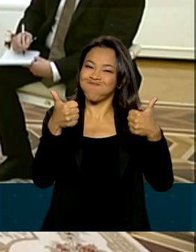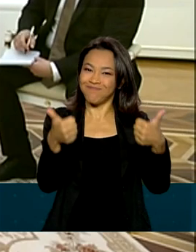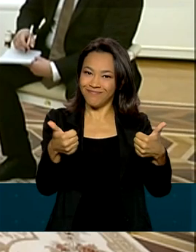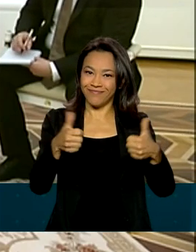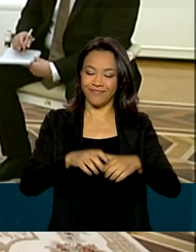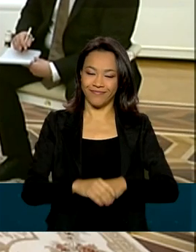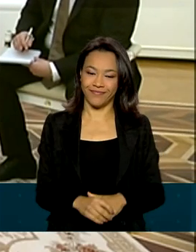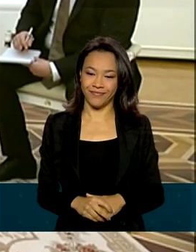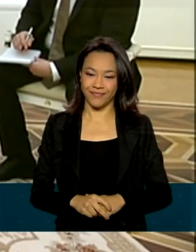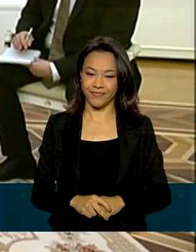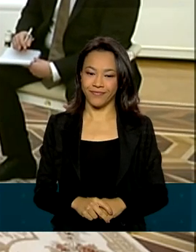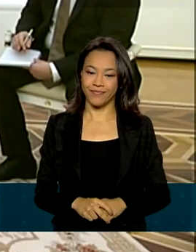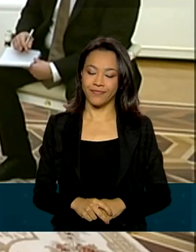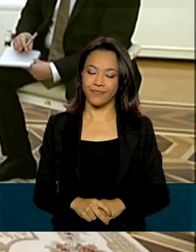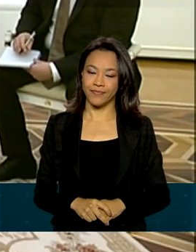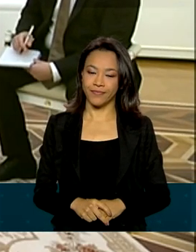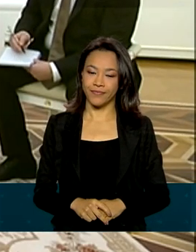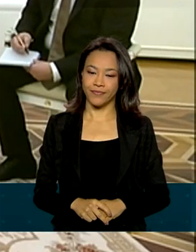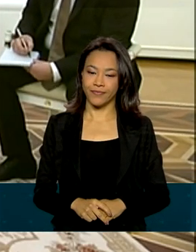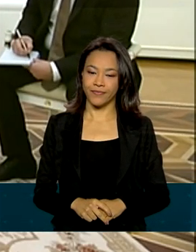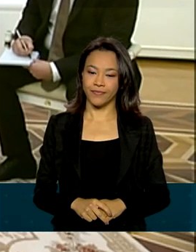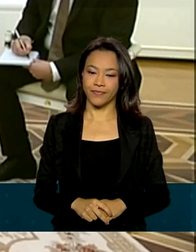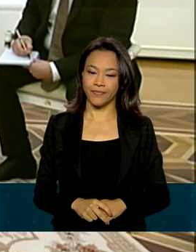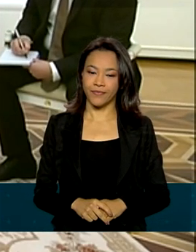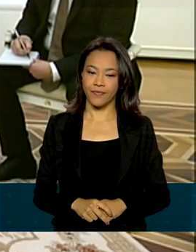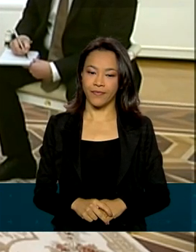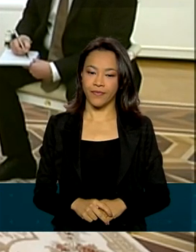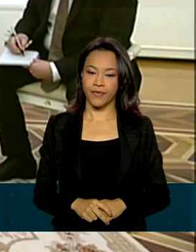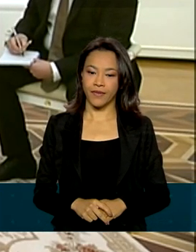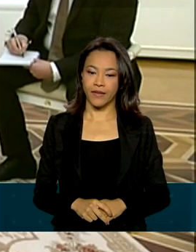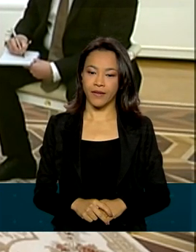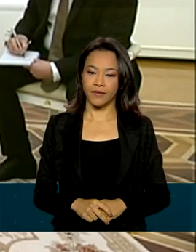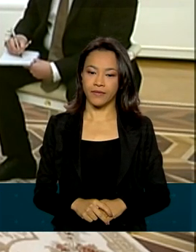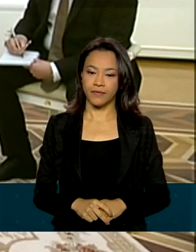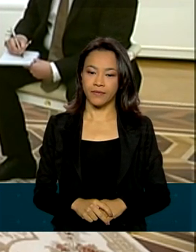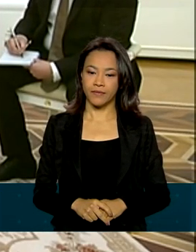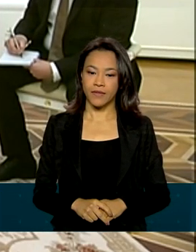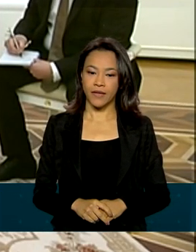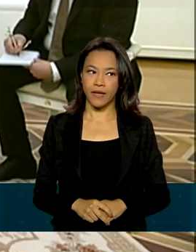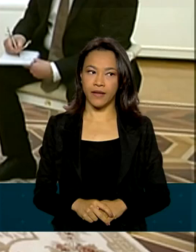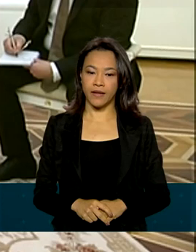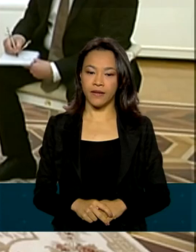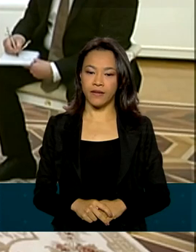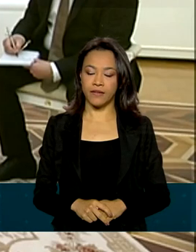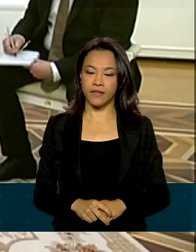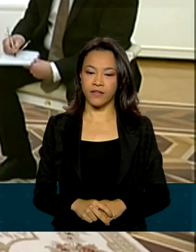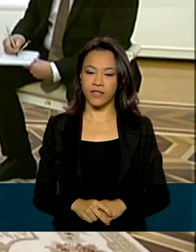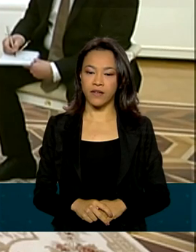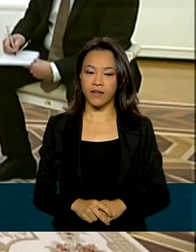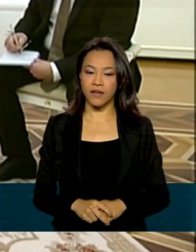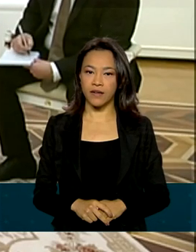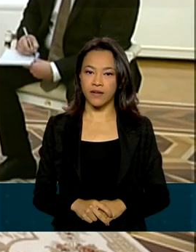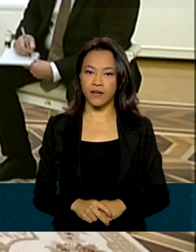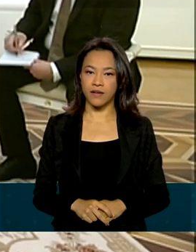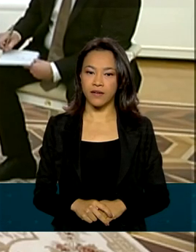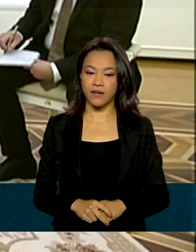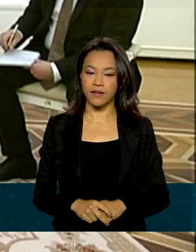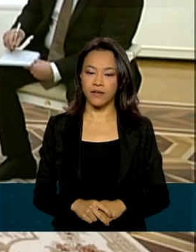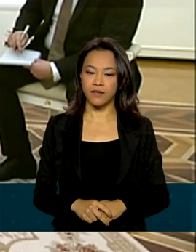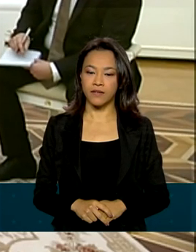более, что Бразилия является одним из ведущих, ну, можно даже сказать, ведущим нашим торгово-экономическим партнером в Латинской